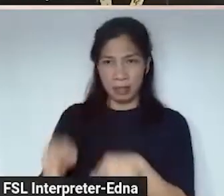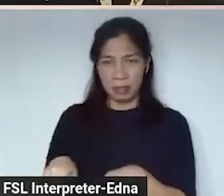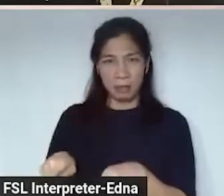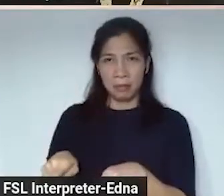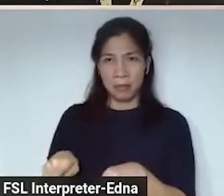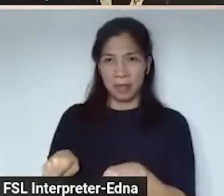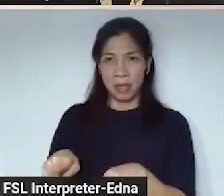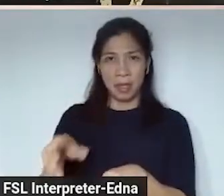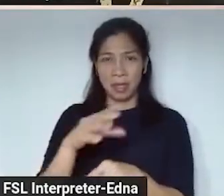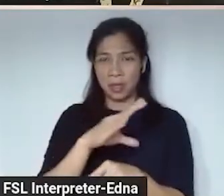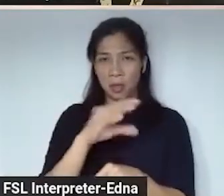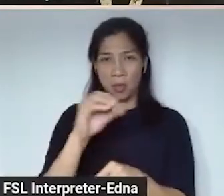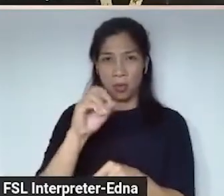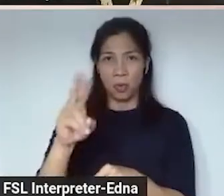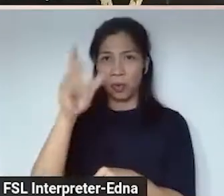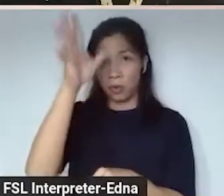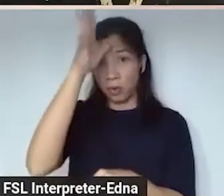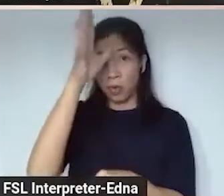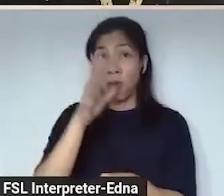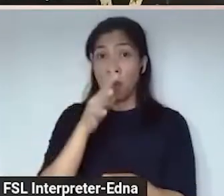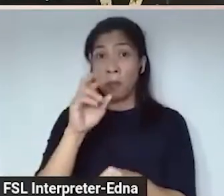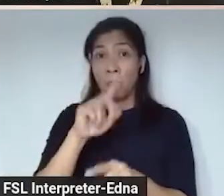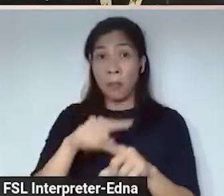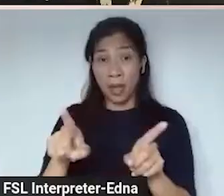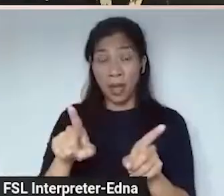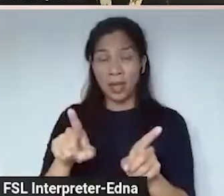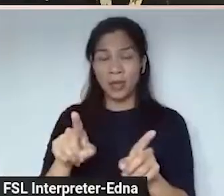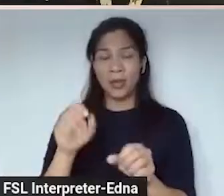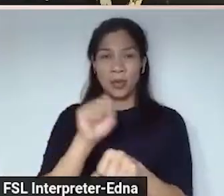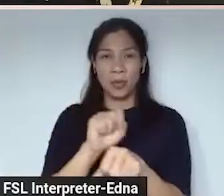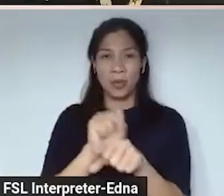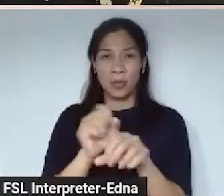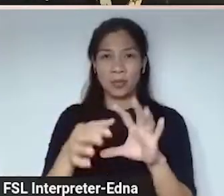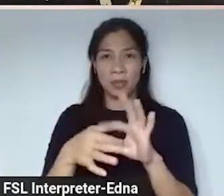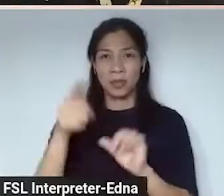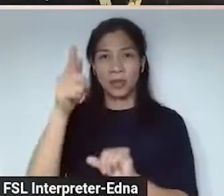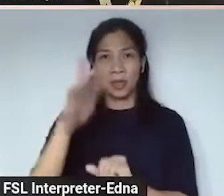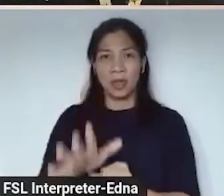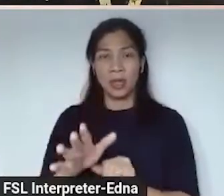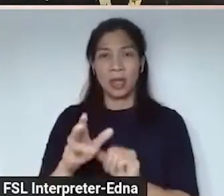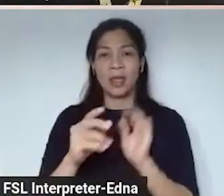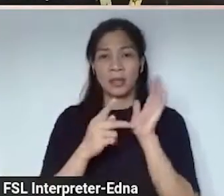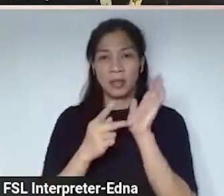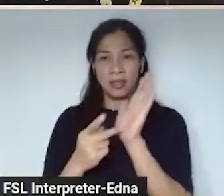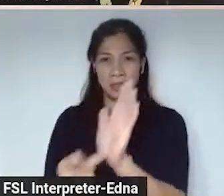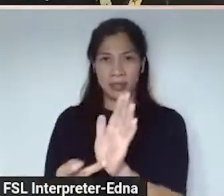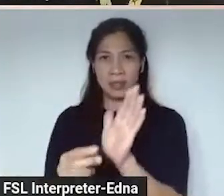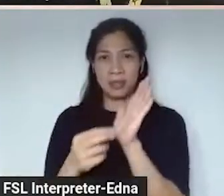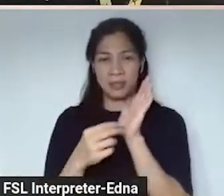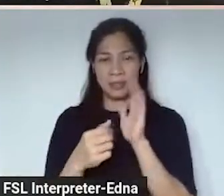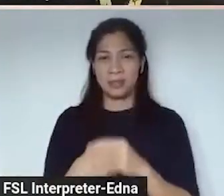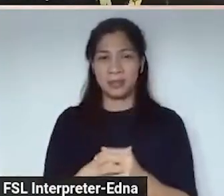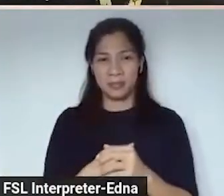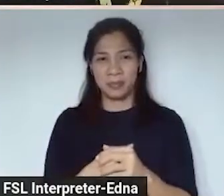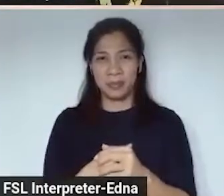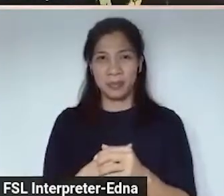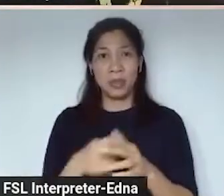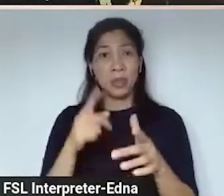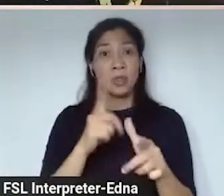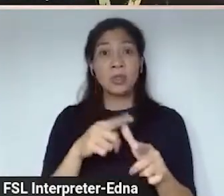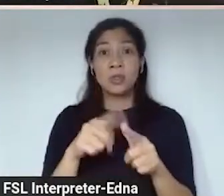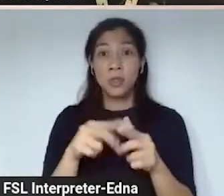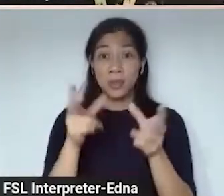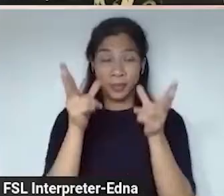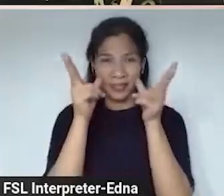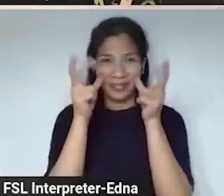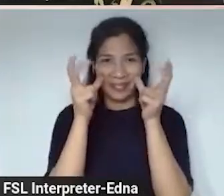be displayed in him. Di ba maliwanag? So parang, di ba, doon po sa mga nakikinig ano, sa atin, kagaya ni